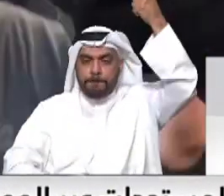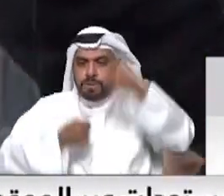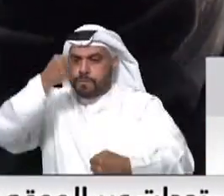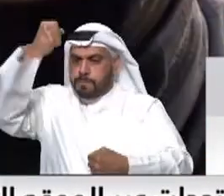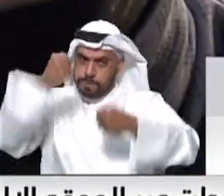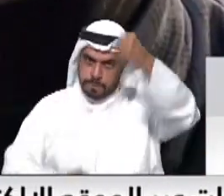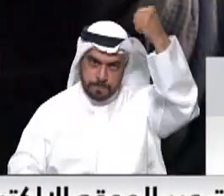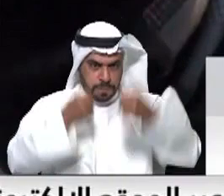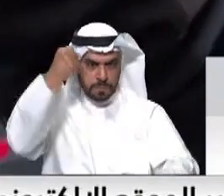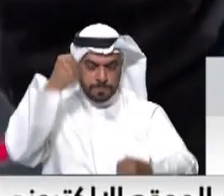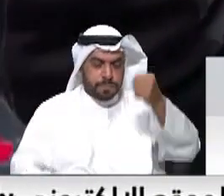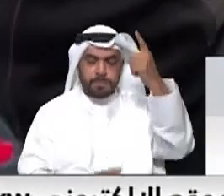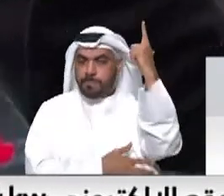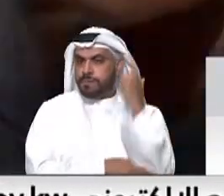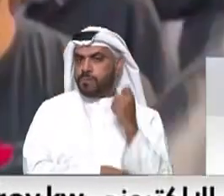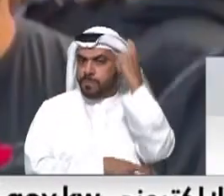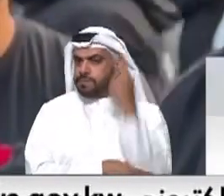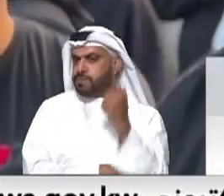علينا